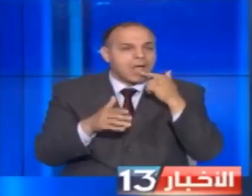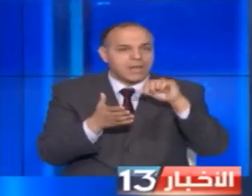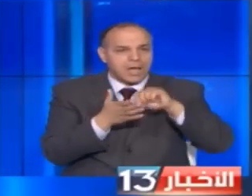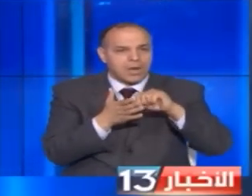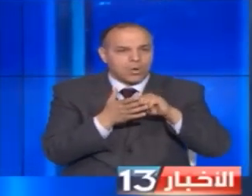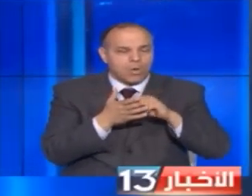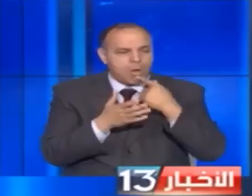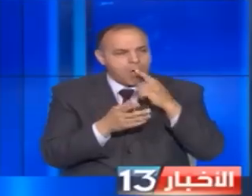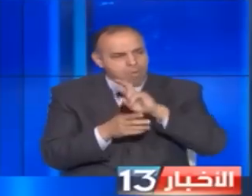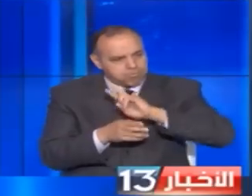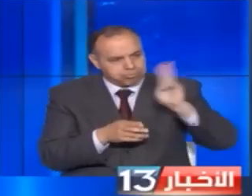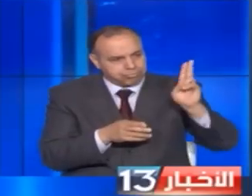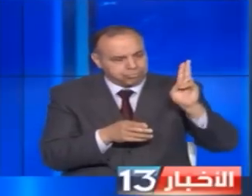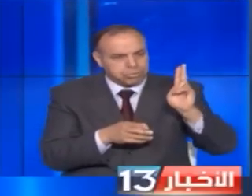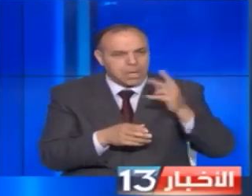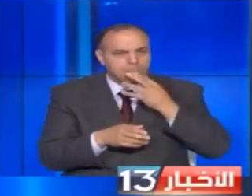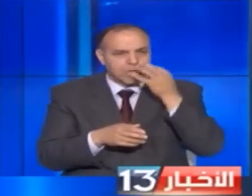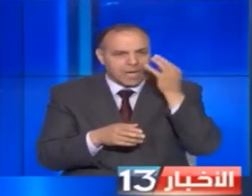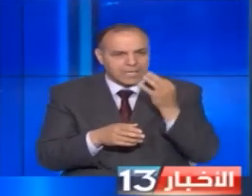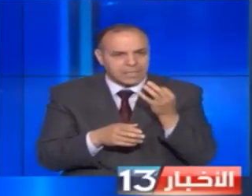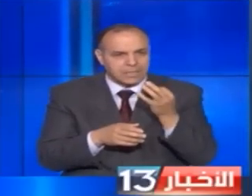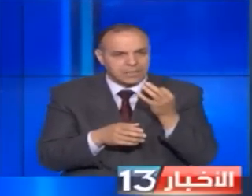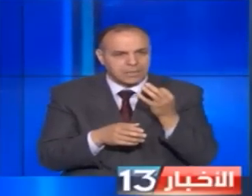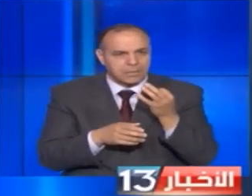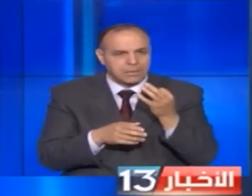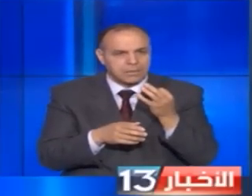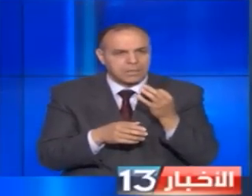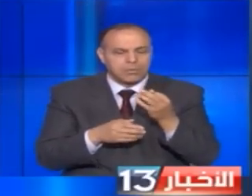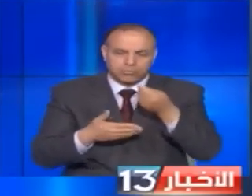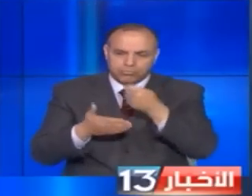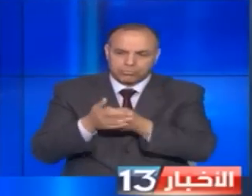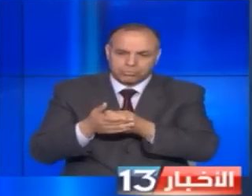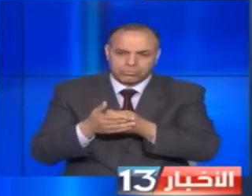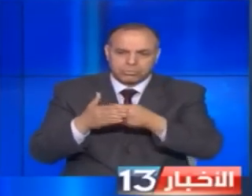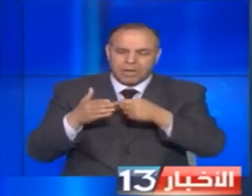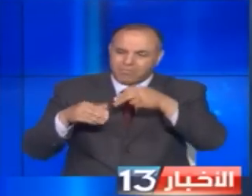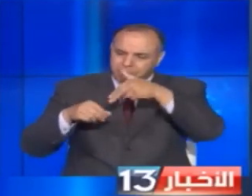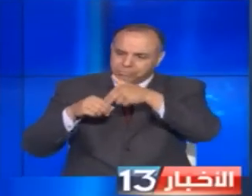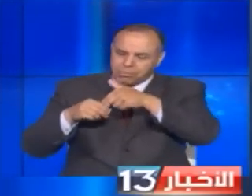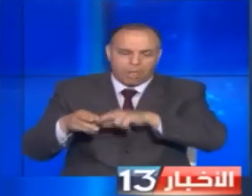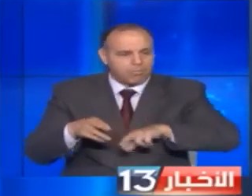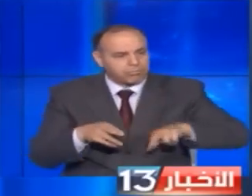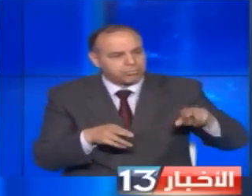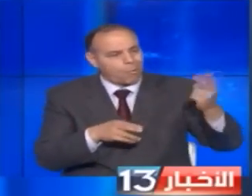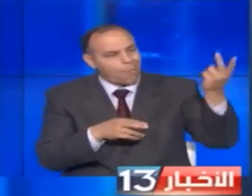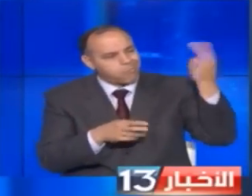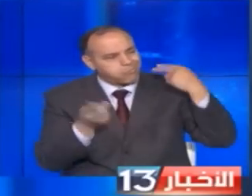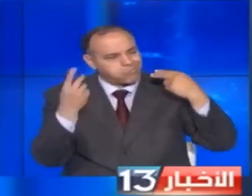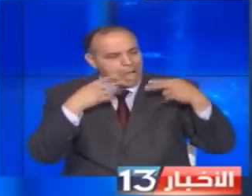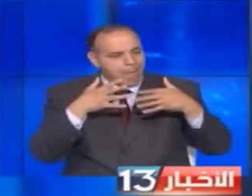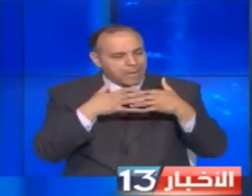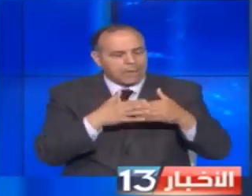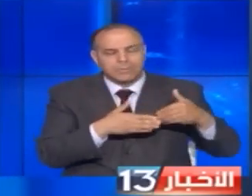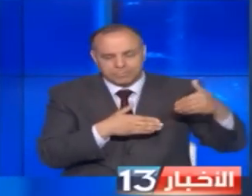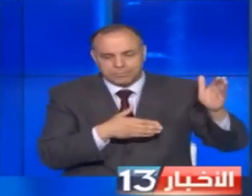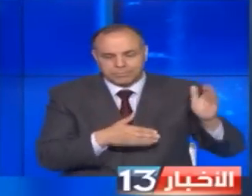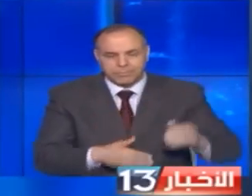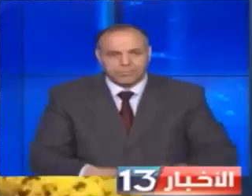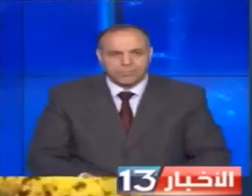من لهجتها متعهده لتعزيز صدارتها غير النفطيه لمواجهه العقوبات الامريكيه